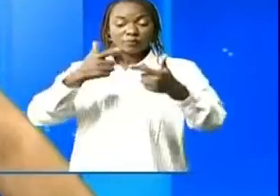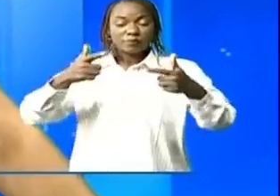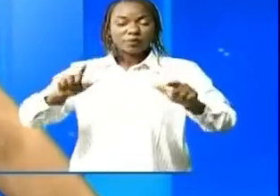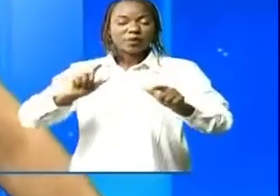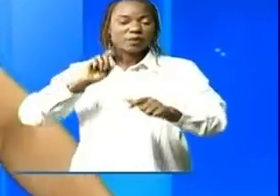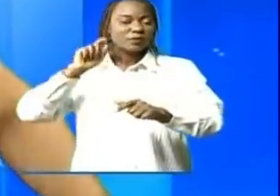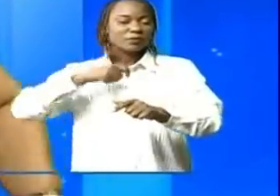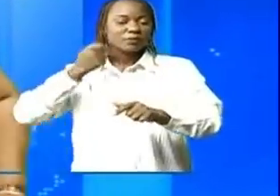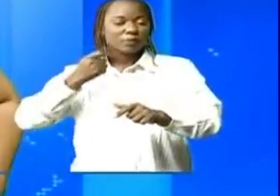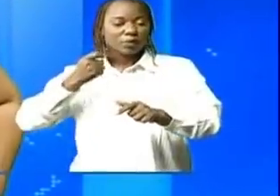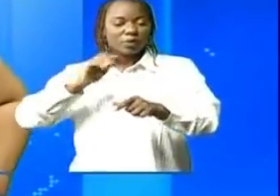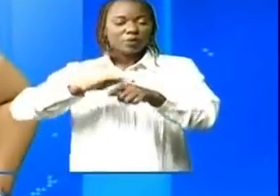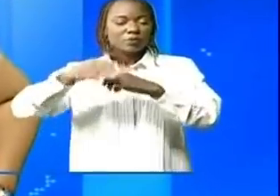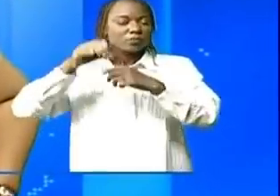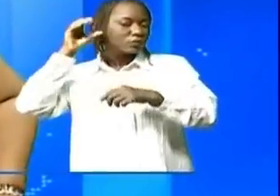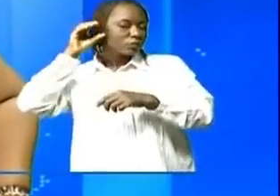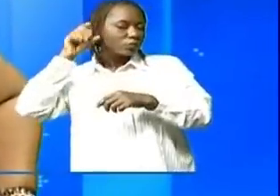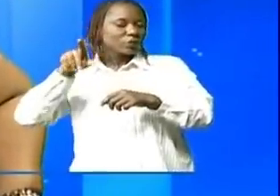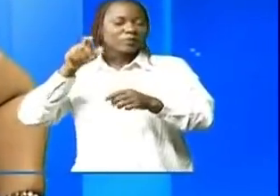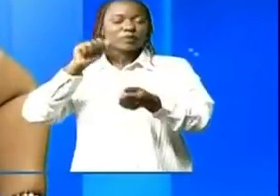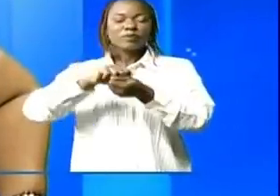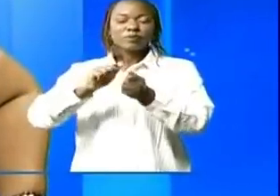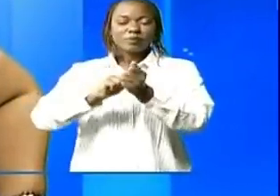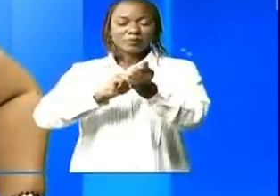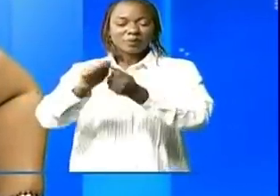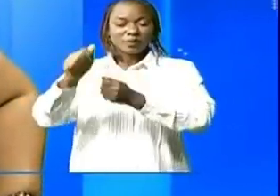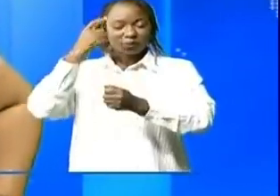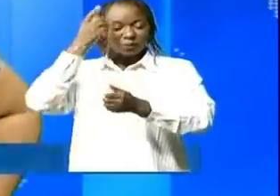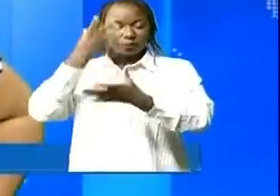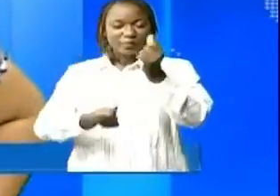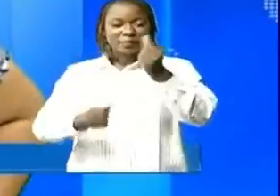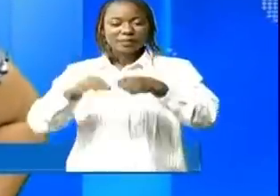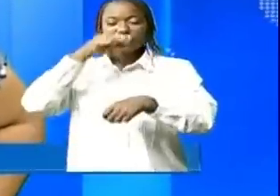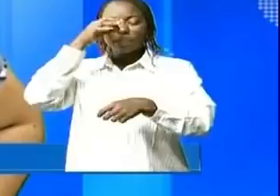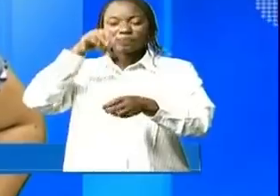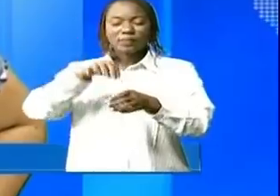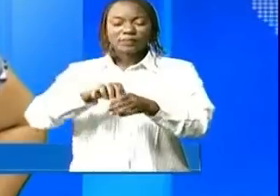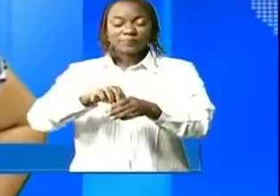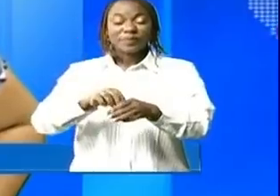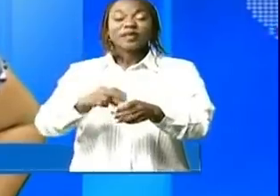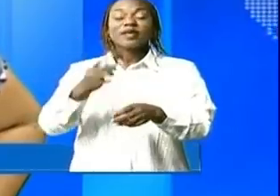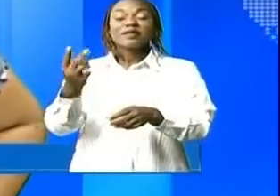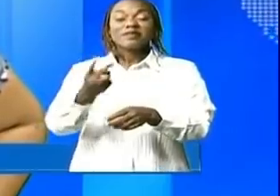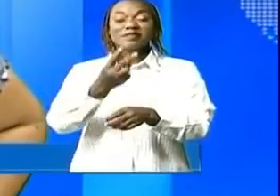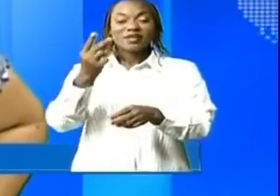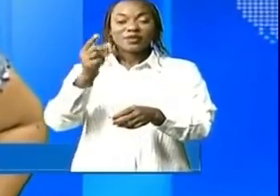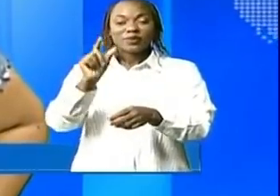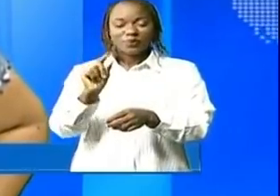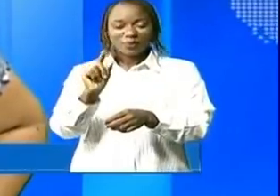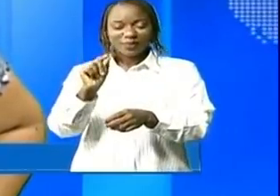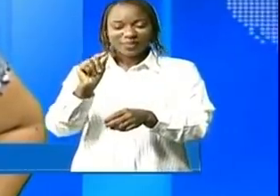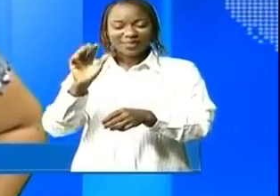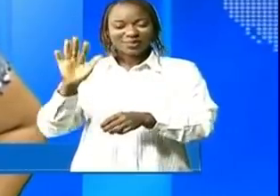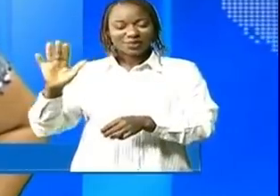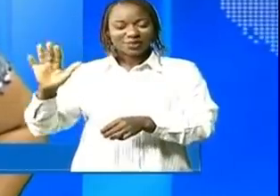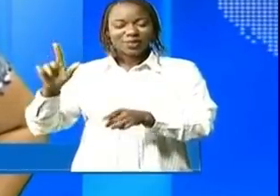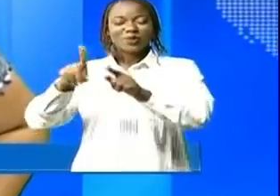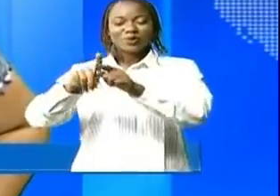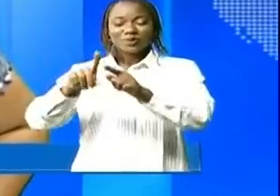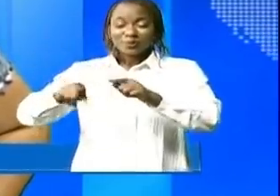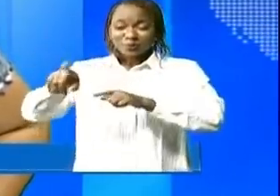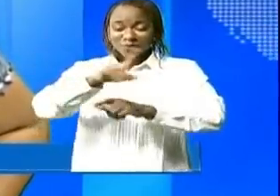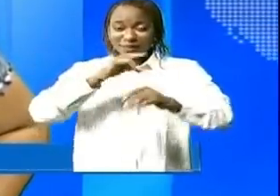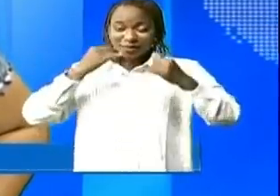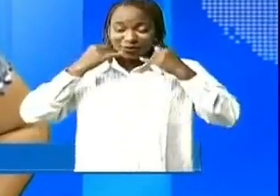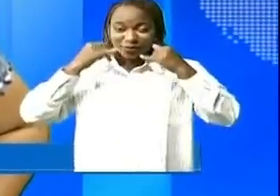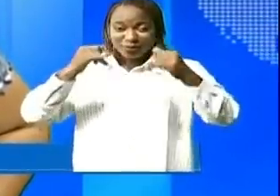il a été auditionné. Voilà pour les titres. Il est 20h à Kinshasa, une heure de plus à Bounia. C'est l'heure de vous informer,